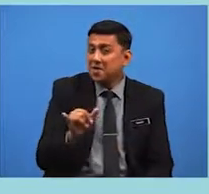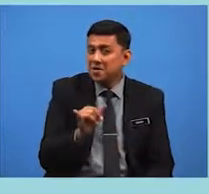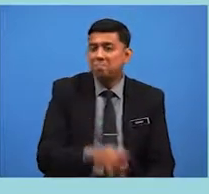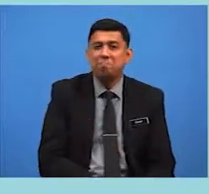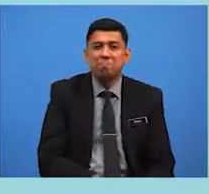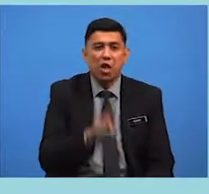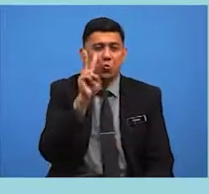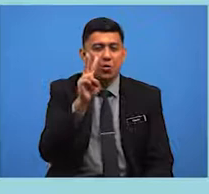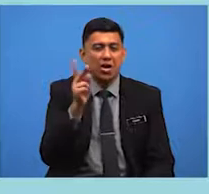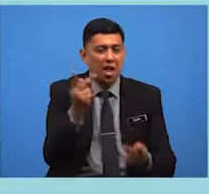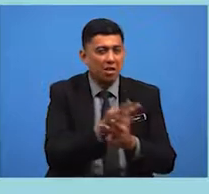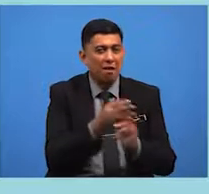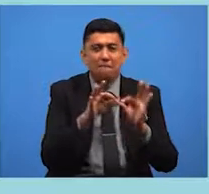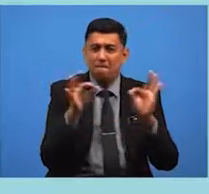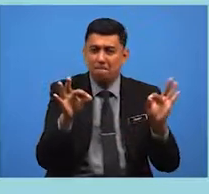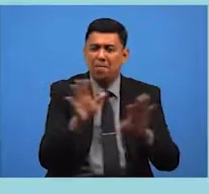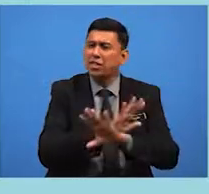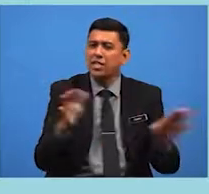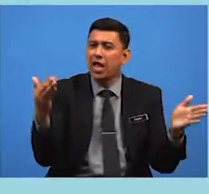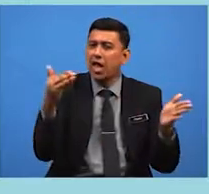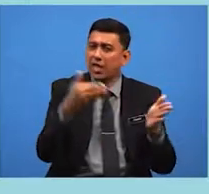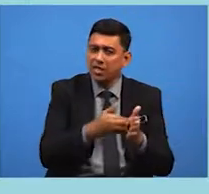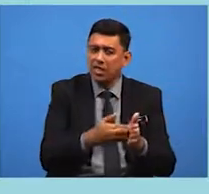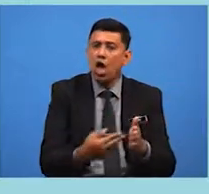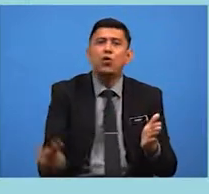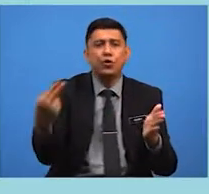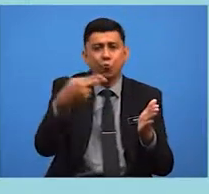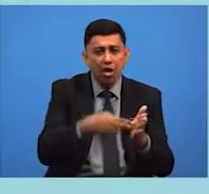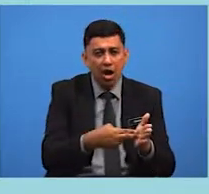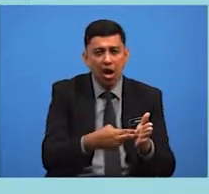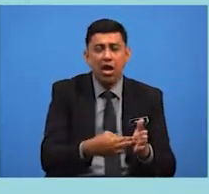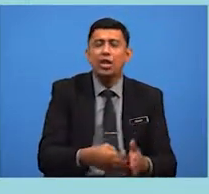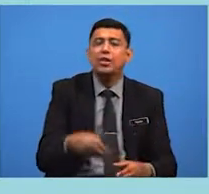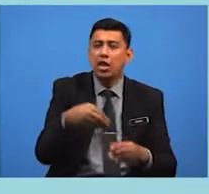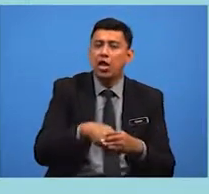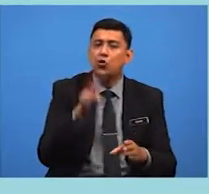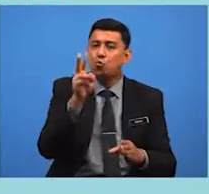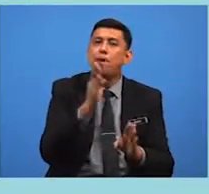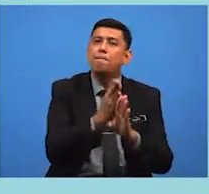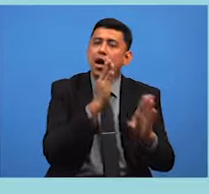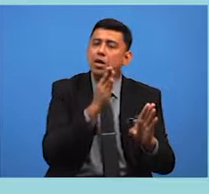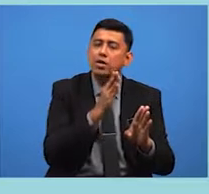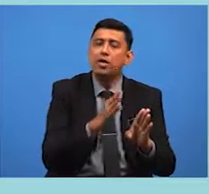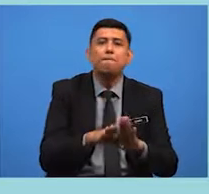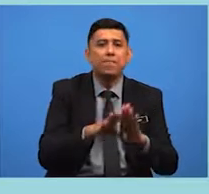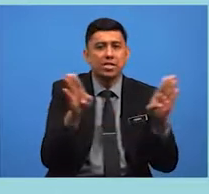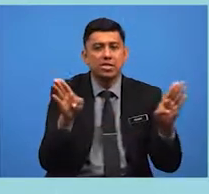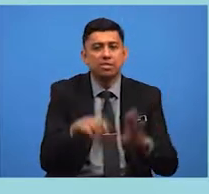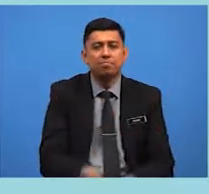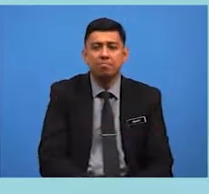Ya, dua kali frasa tidak lagi diulang dalam dua baris ayat yang